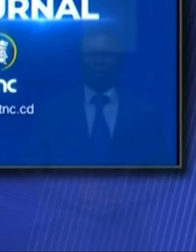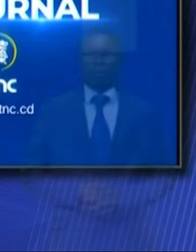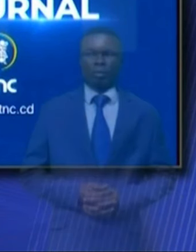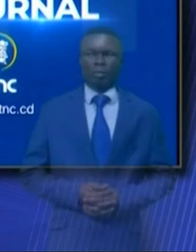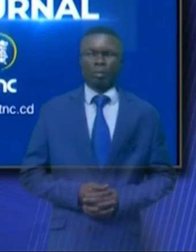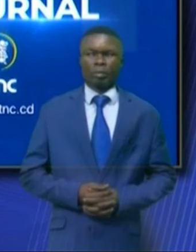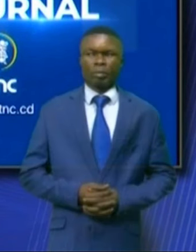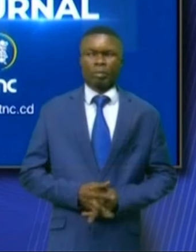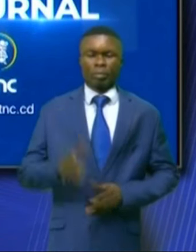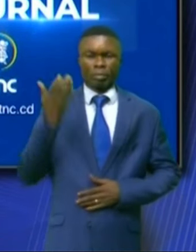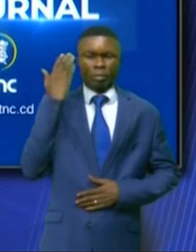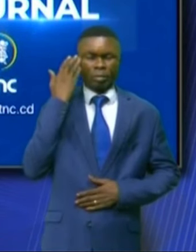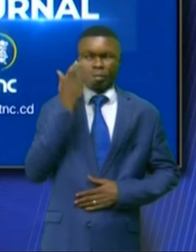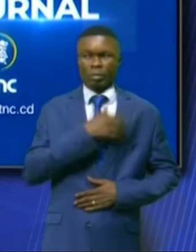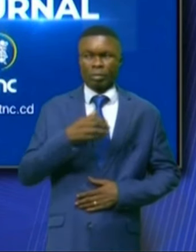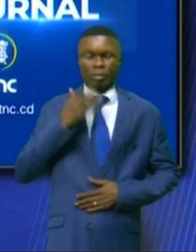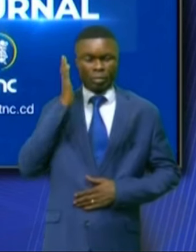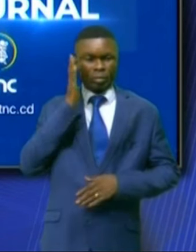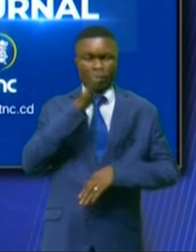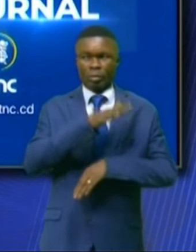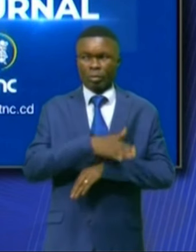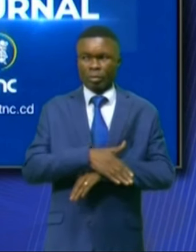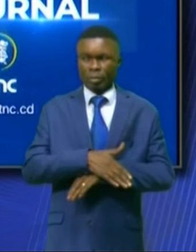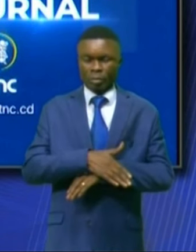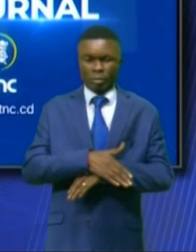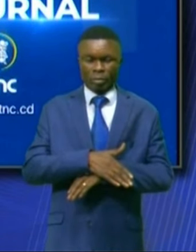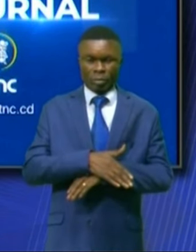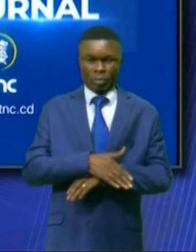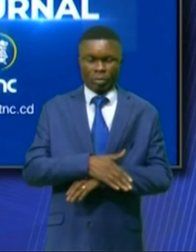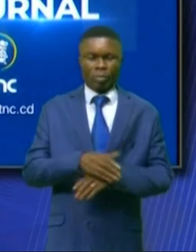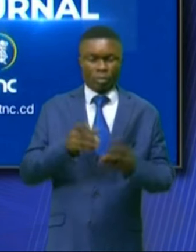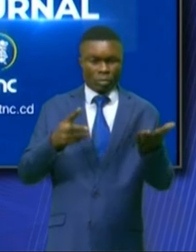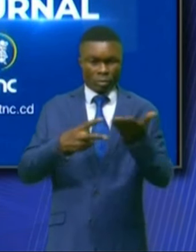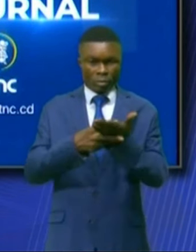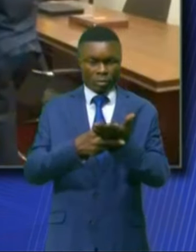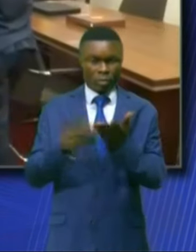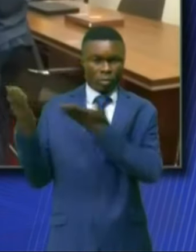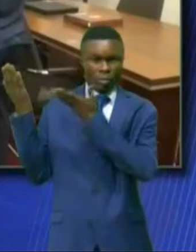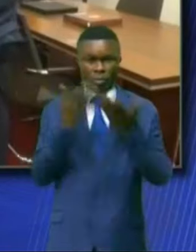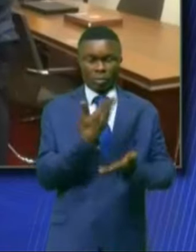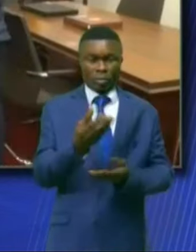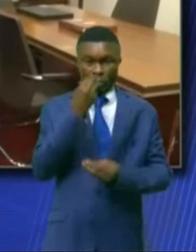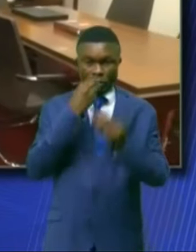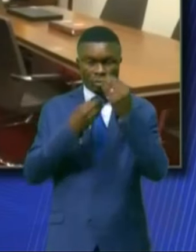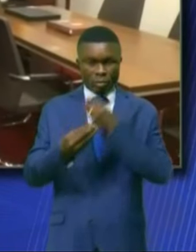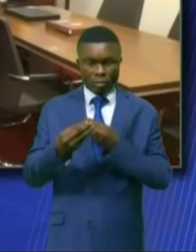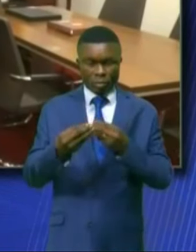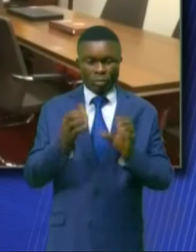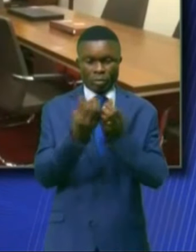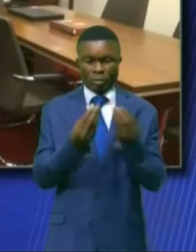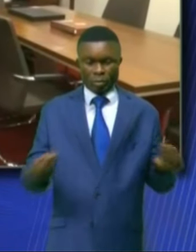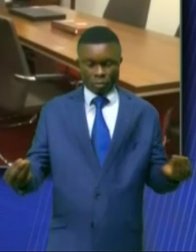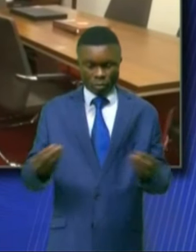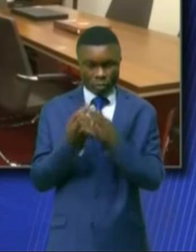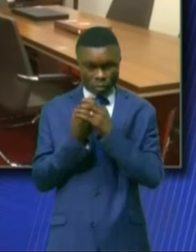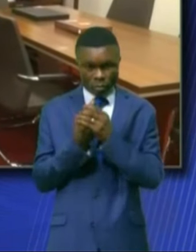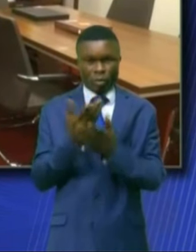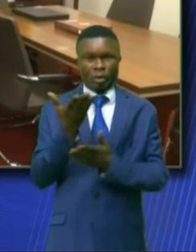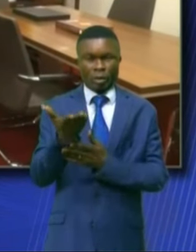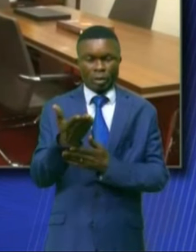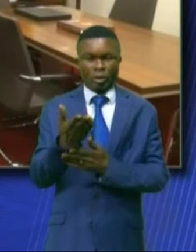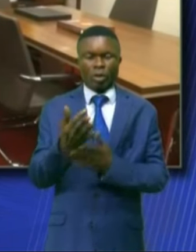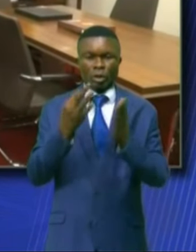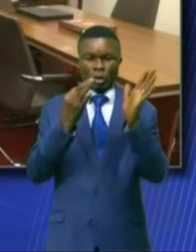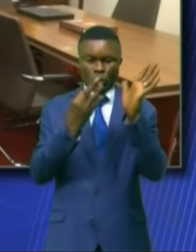Mesdames, Messieurs, bonsoir. À la une de l'actualité, réduire la facture de l'importation alimentaire, la solution en cours. Les 8